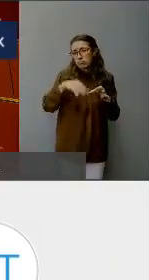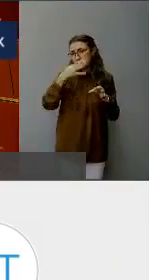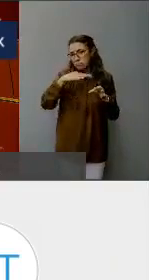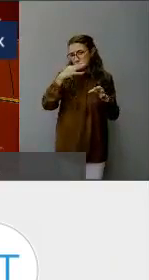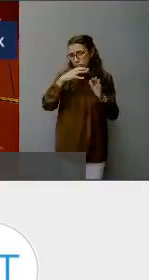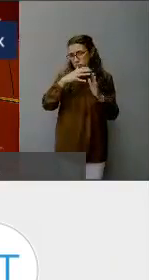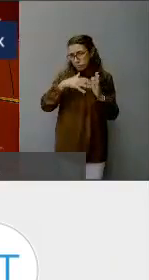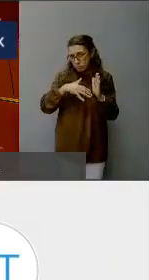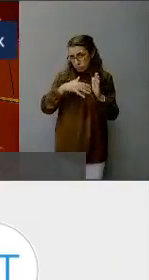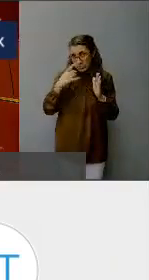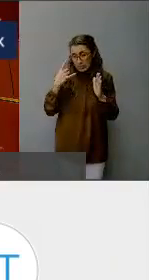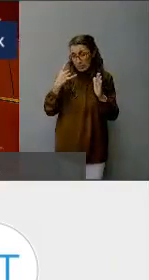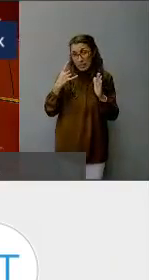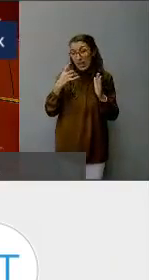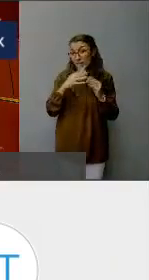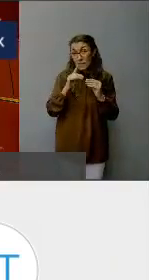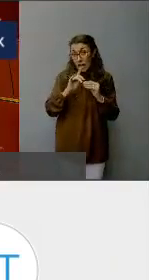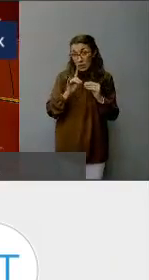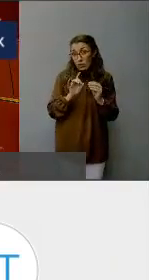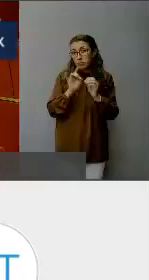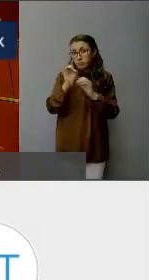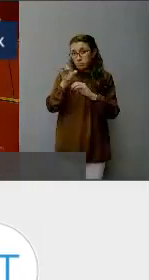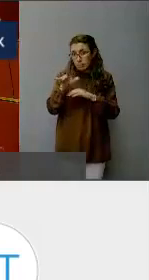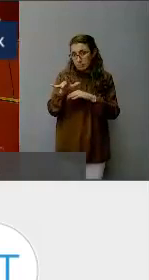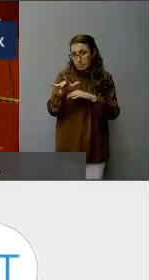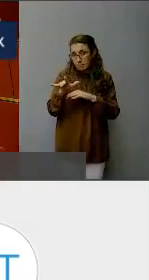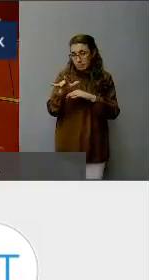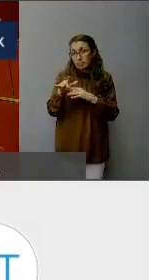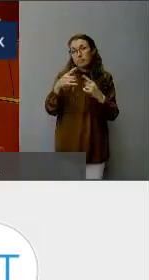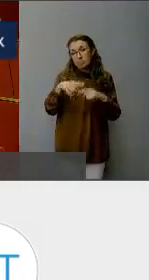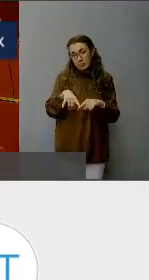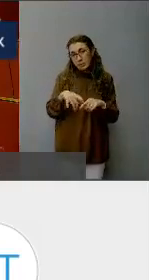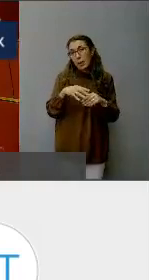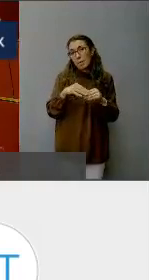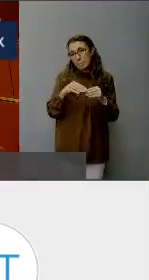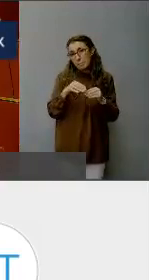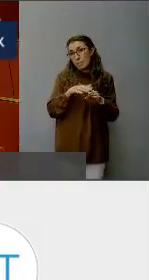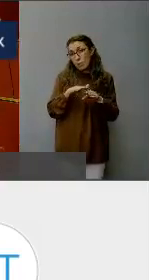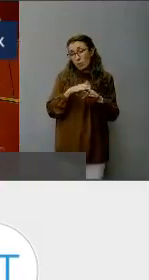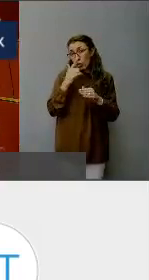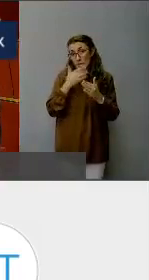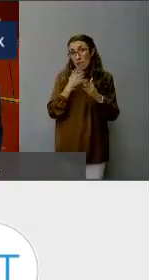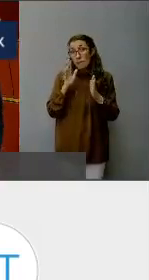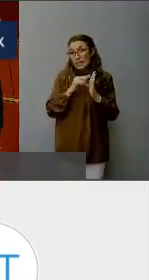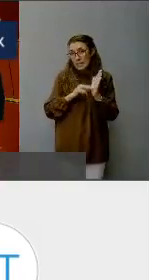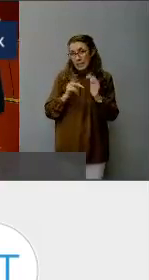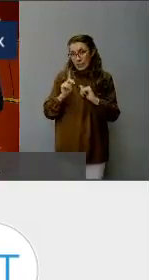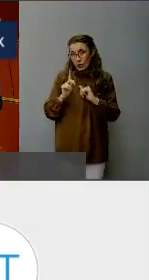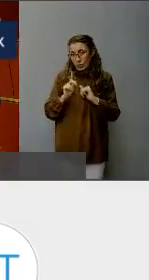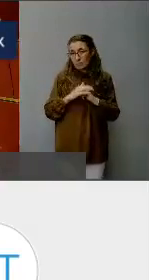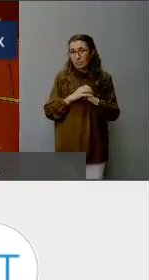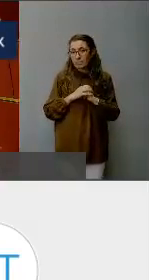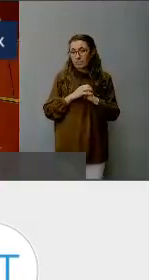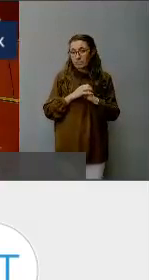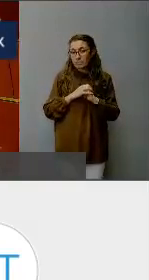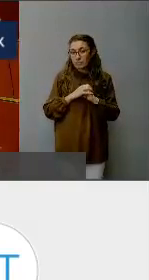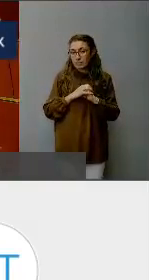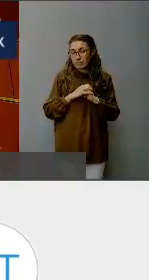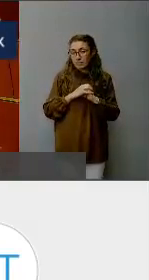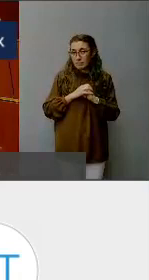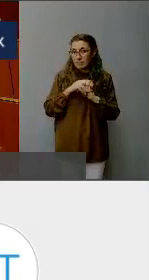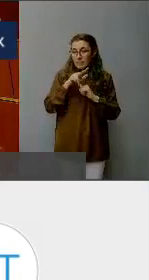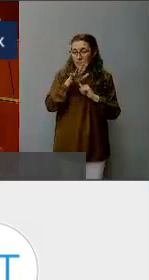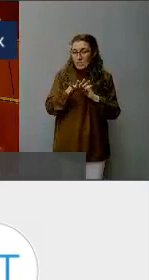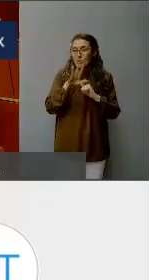e se non lo fanno vanno via e noi mettiamo un altro questo modo per sviluppare le loro ma non c'è mica scritto nella delibera no ti fanno e 35